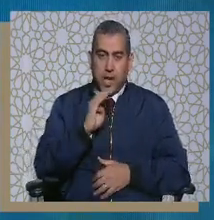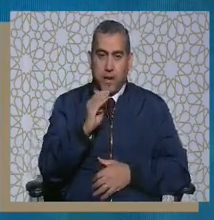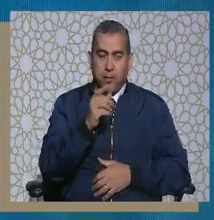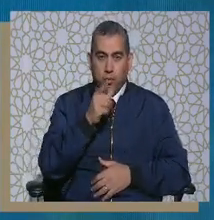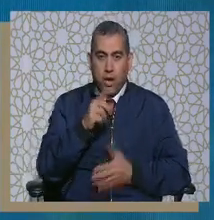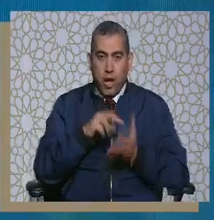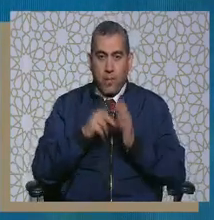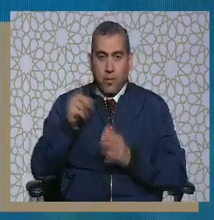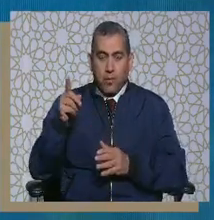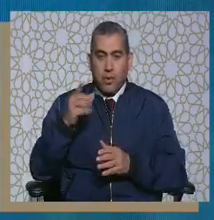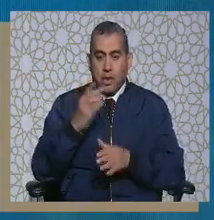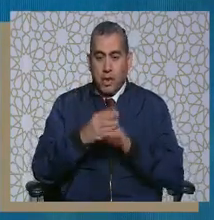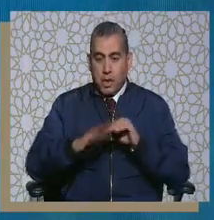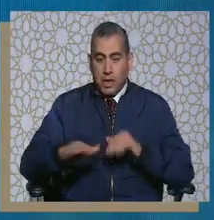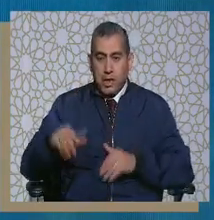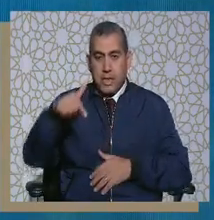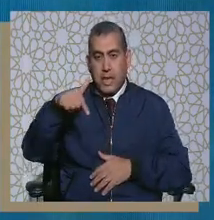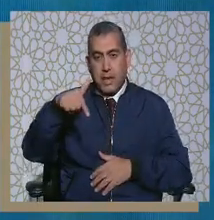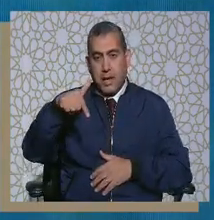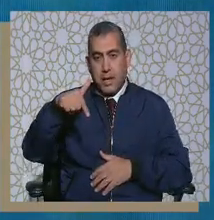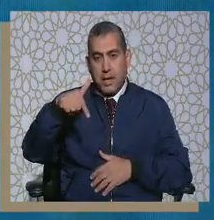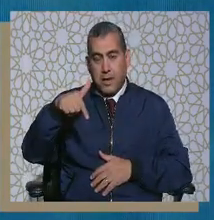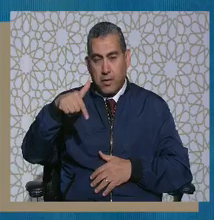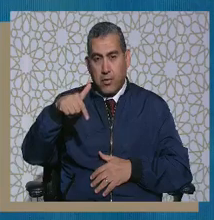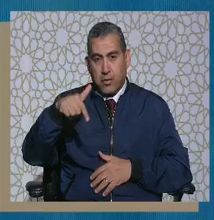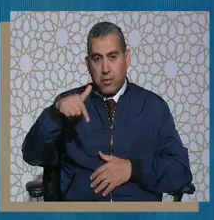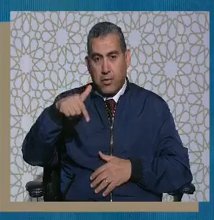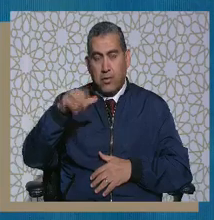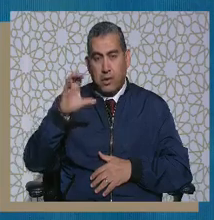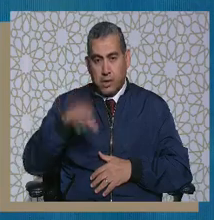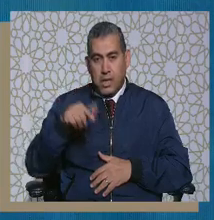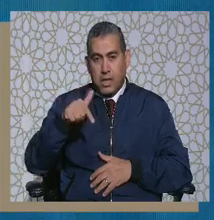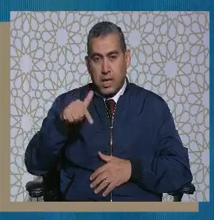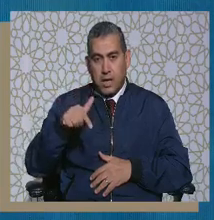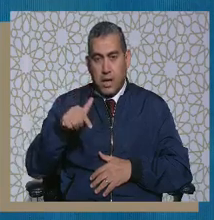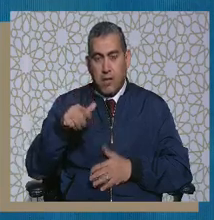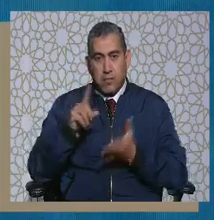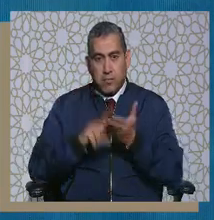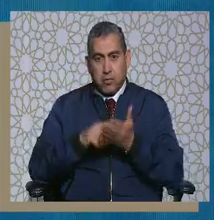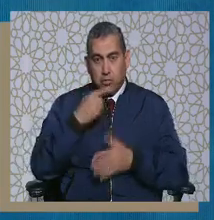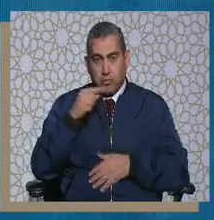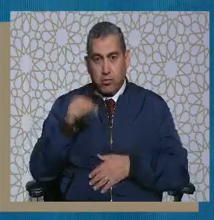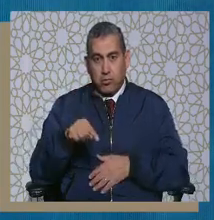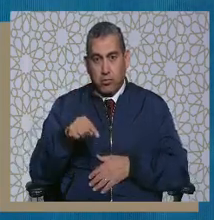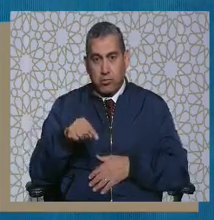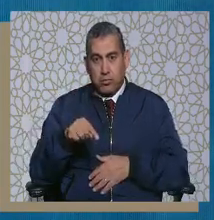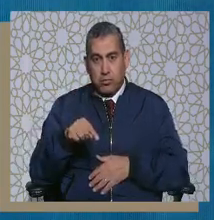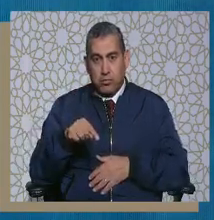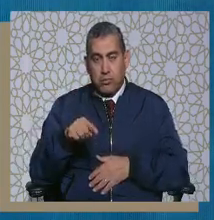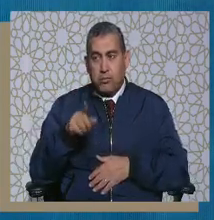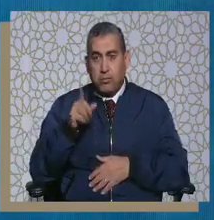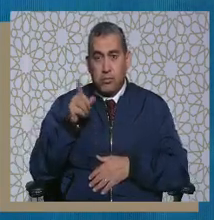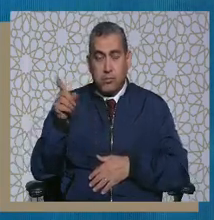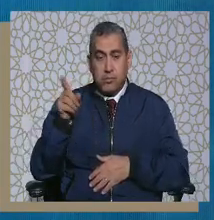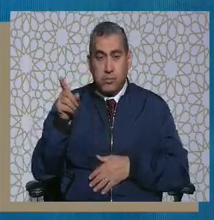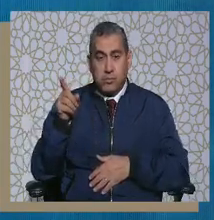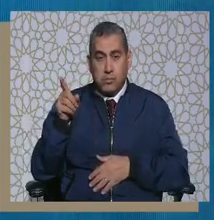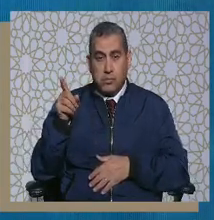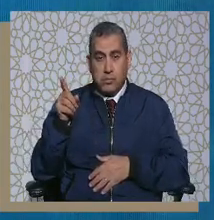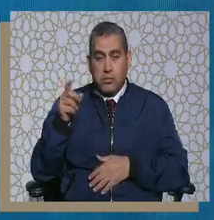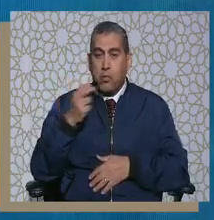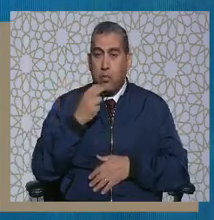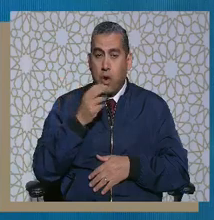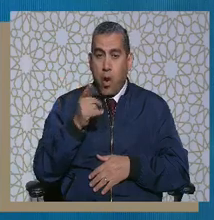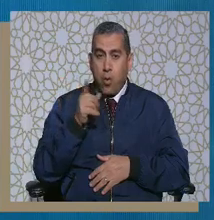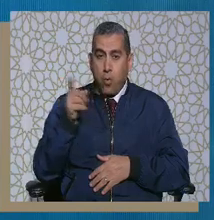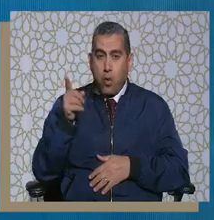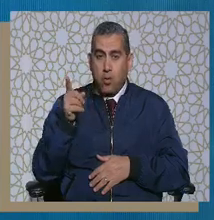ان هو عنده ست اولاد او للاسف وفي الحقيقه اللي هو فيه ده في الحقيقه